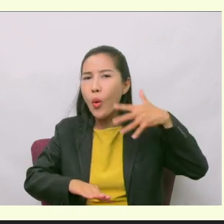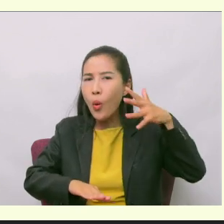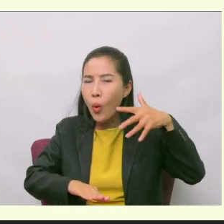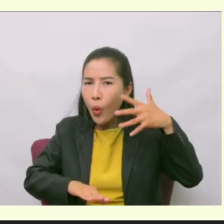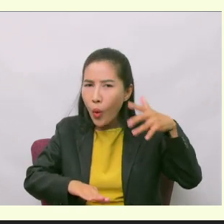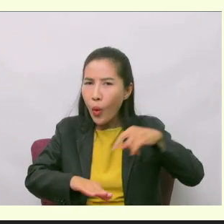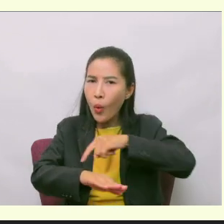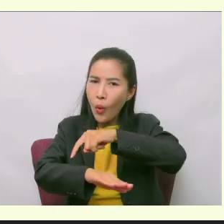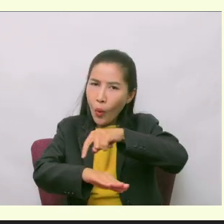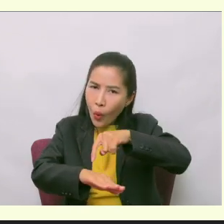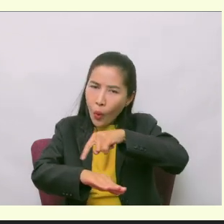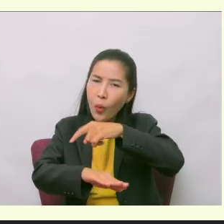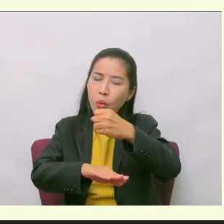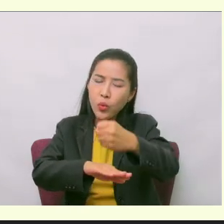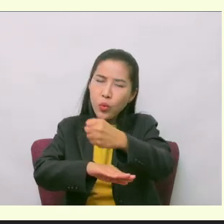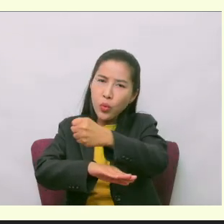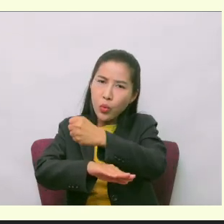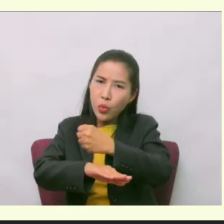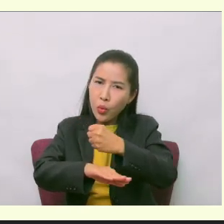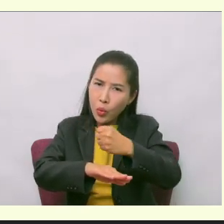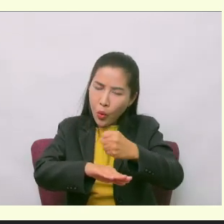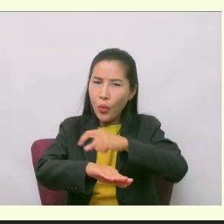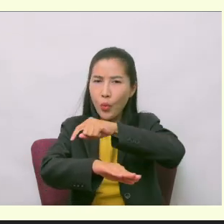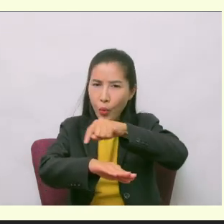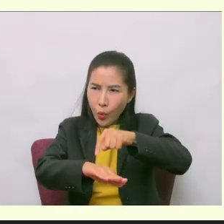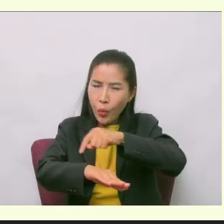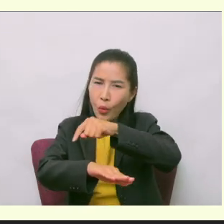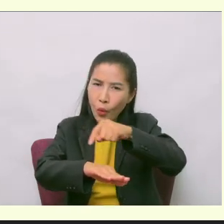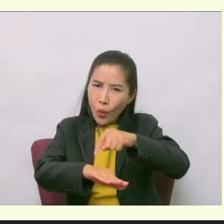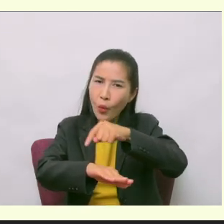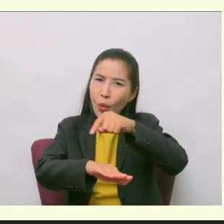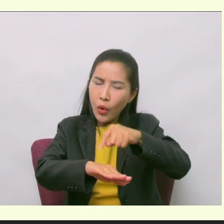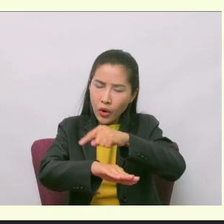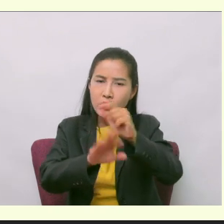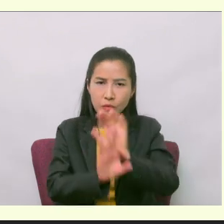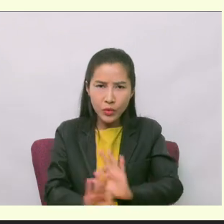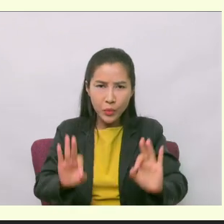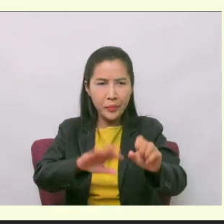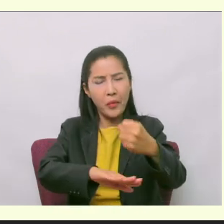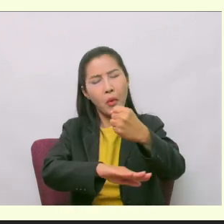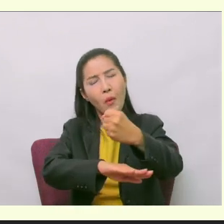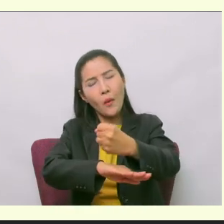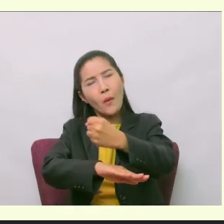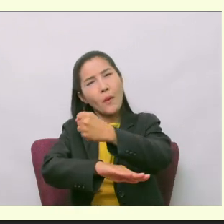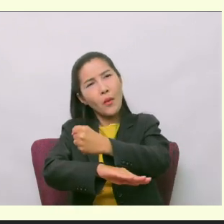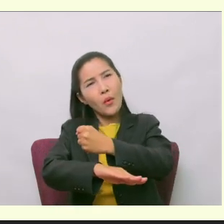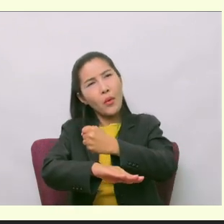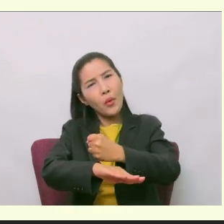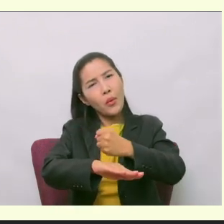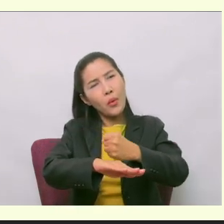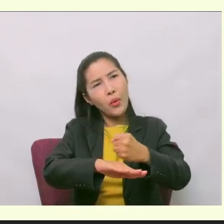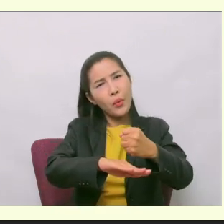การใช้ลูกประคบก็มีความสำคัญเช่นกันนะคะเราอาจจะไม่ต้องใช้ลูกประคบนะคะประคบกับลูกเรานะคะ